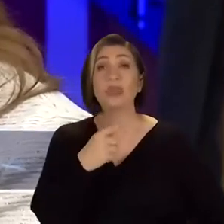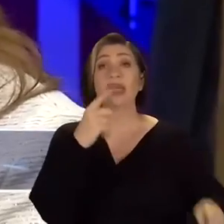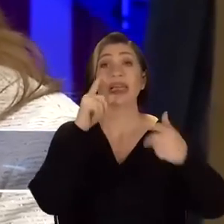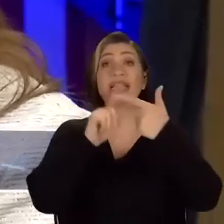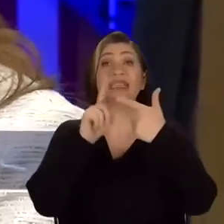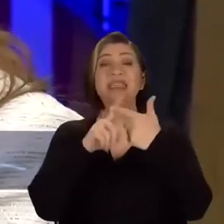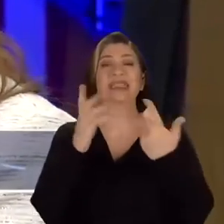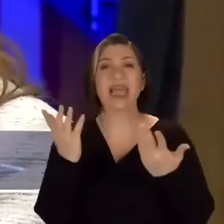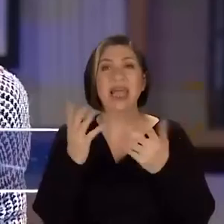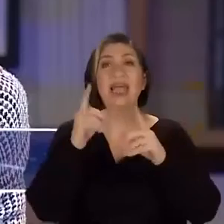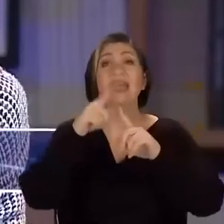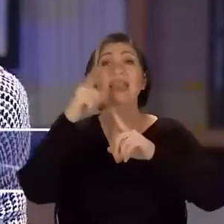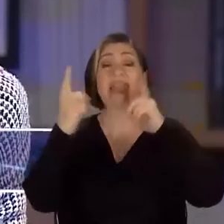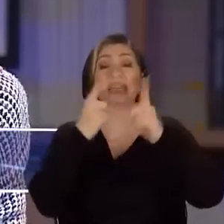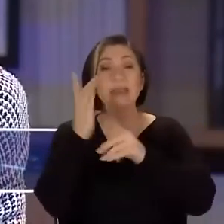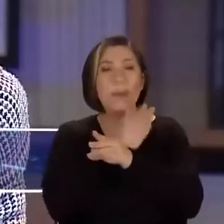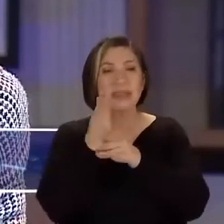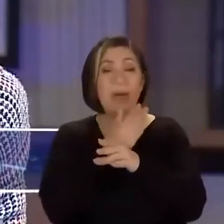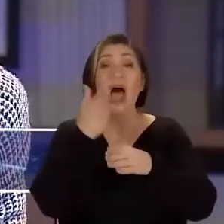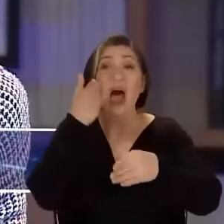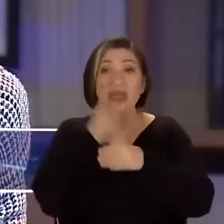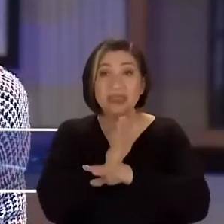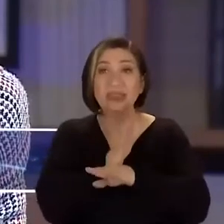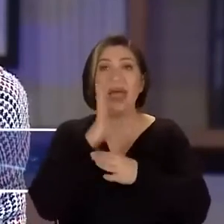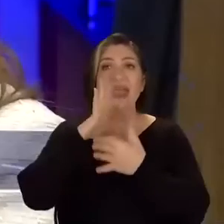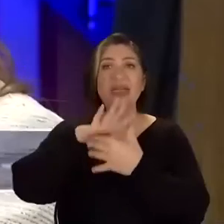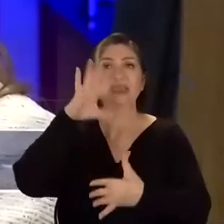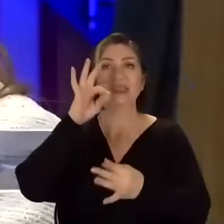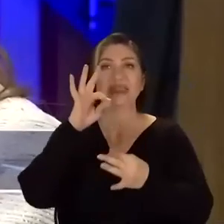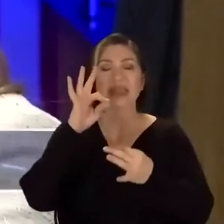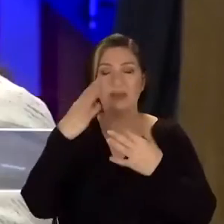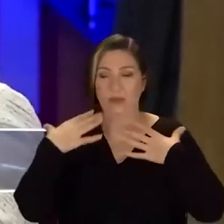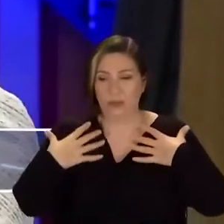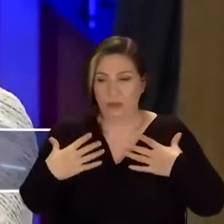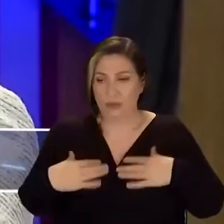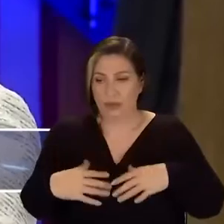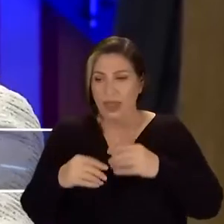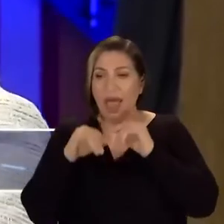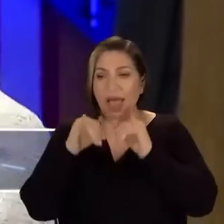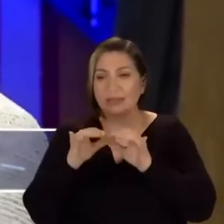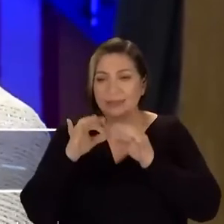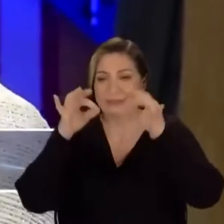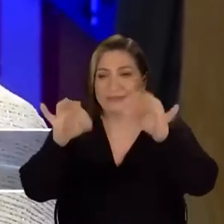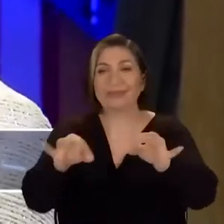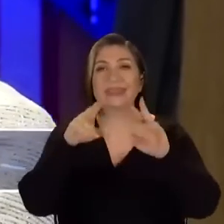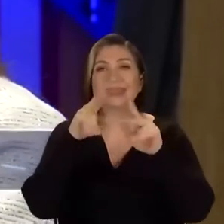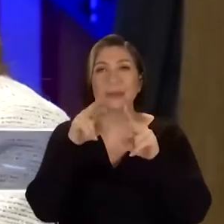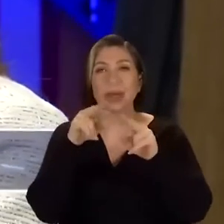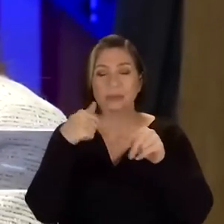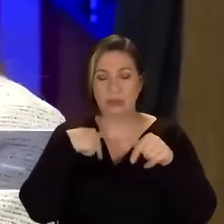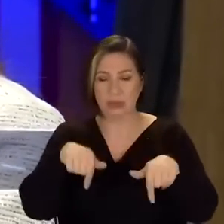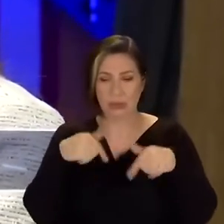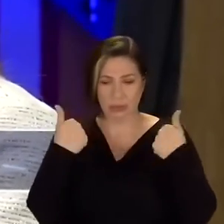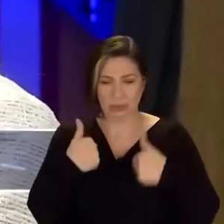de şunu söylüyor. Teknoloji ürünleri aslında insan uzuvlarının uzantısıdır. Biz bugün nasıl